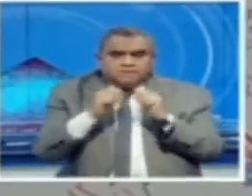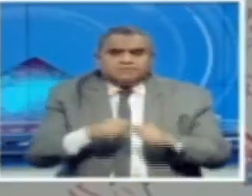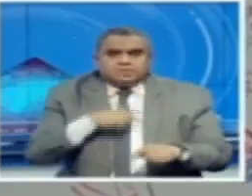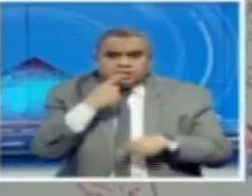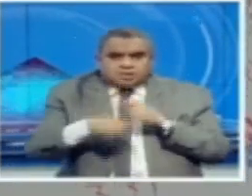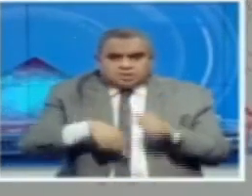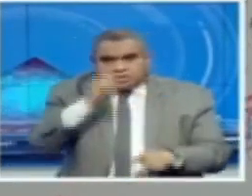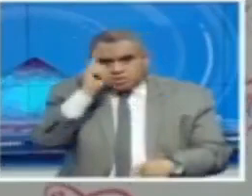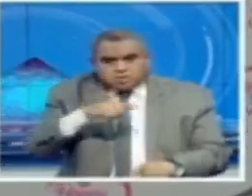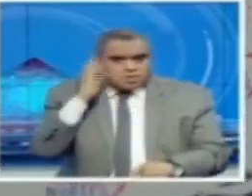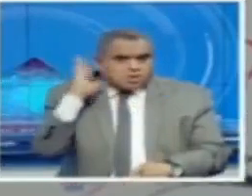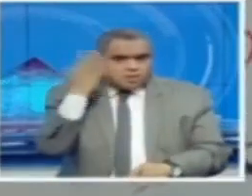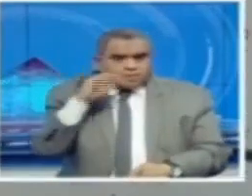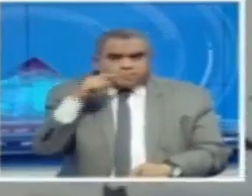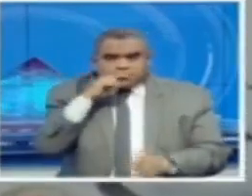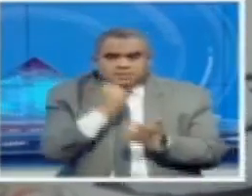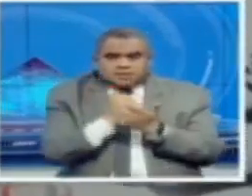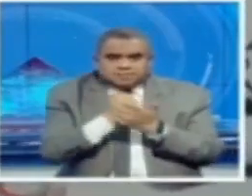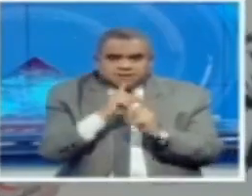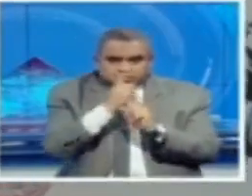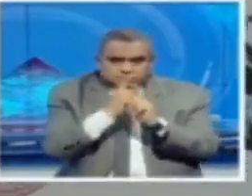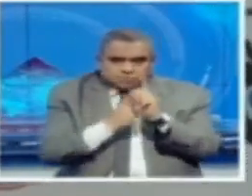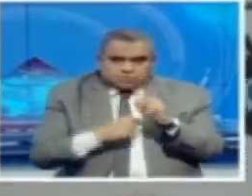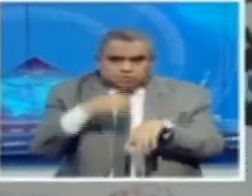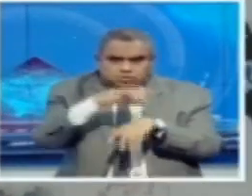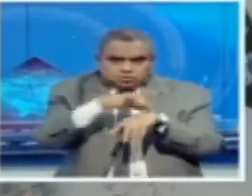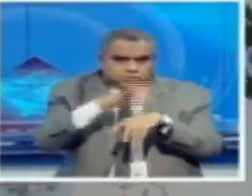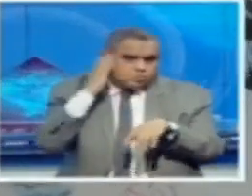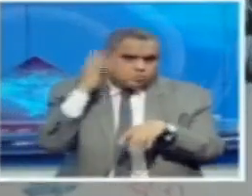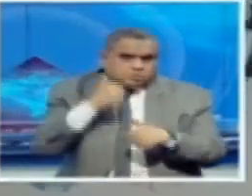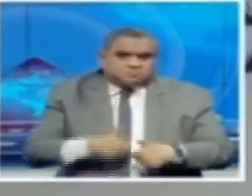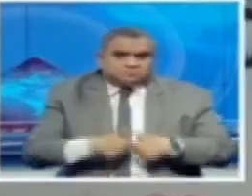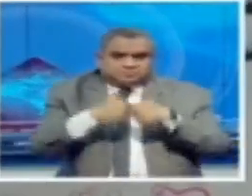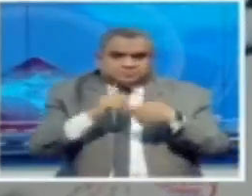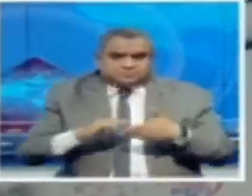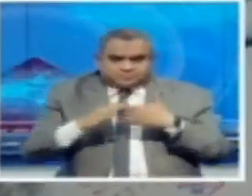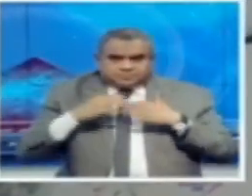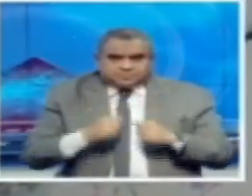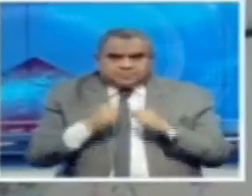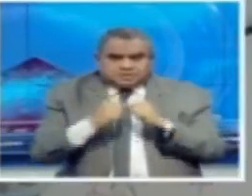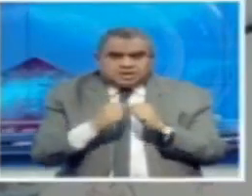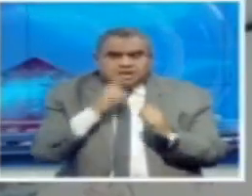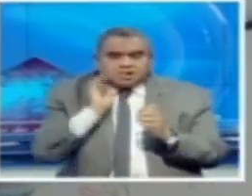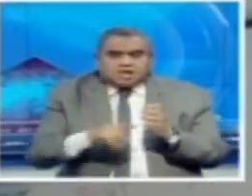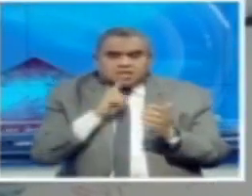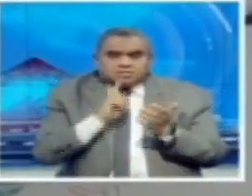اليوم العالمي للتمريض ليؤكد أن مهنة التمريض مهنة سامية تضحي بالغالي والنفيس من أجل